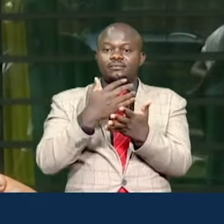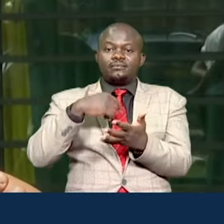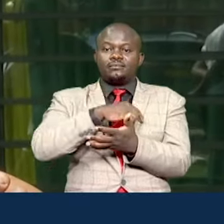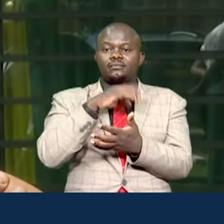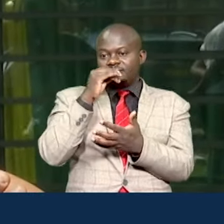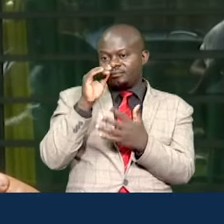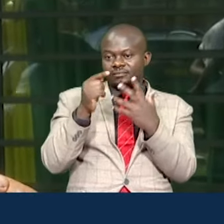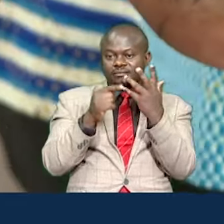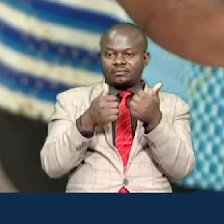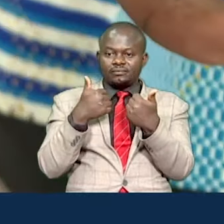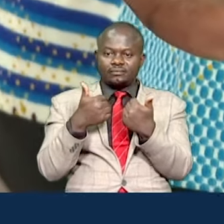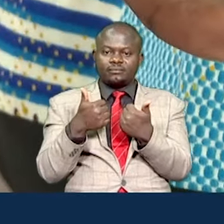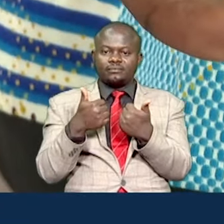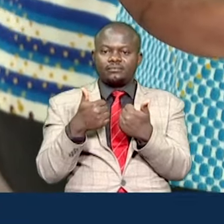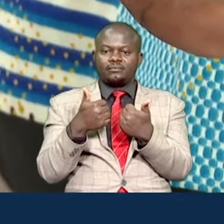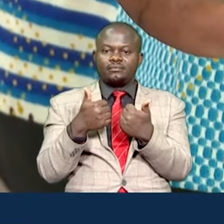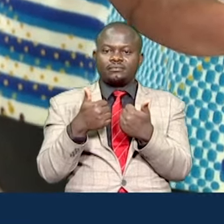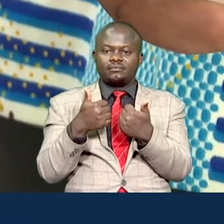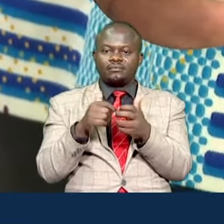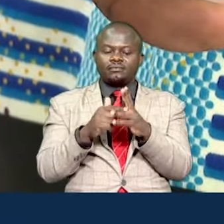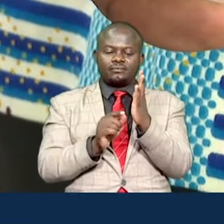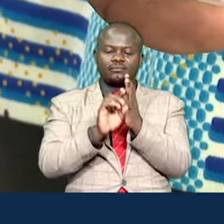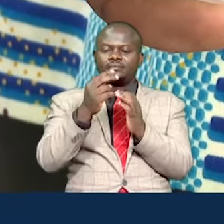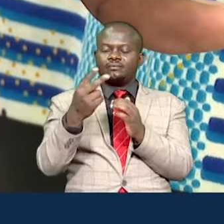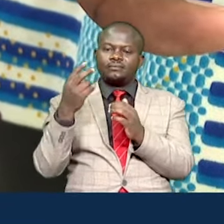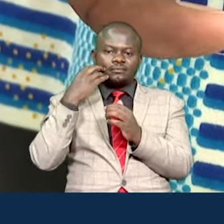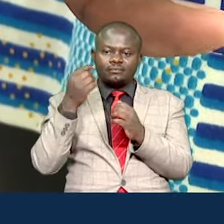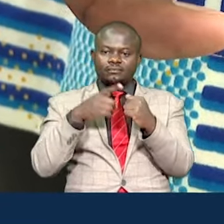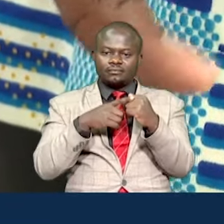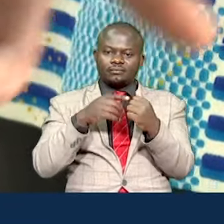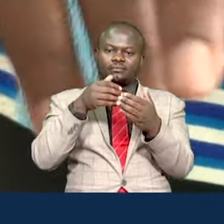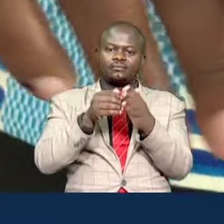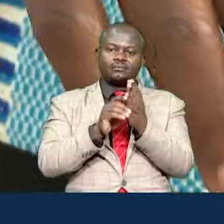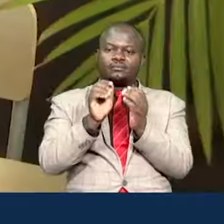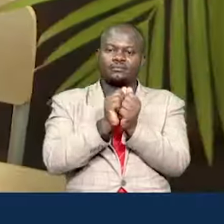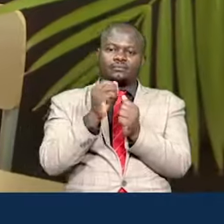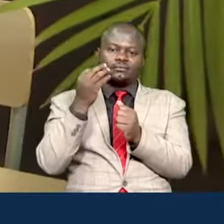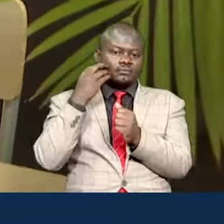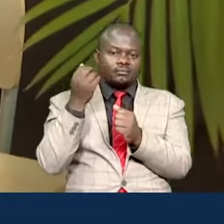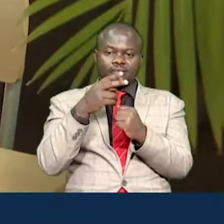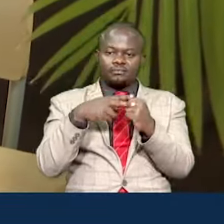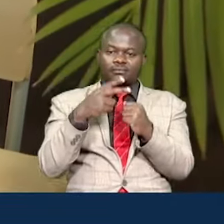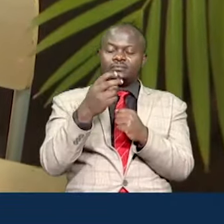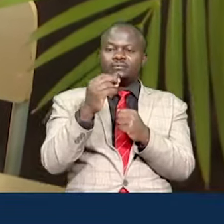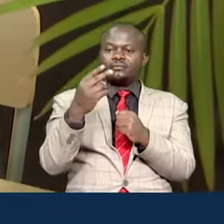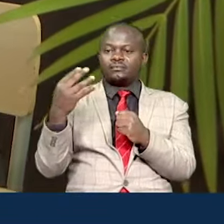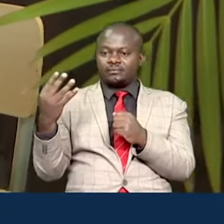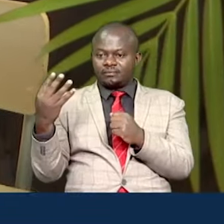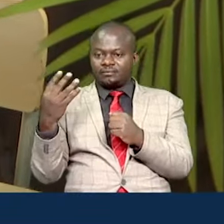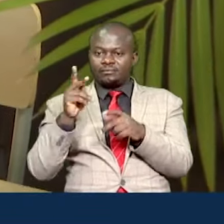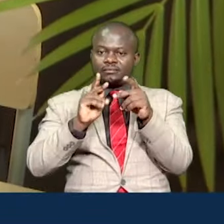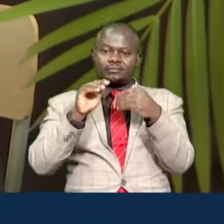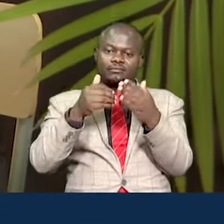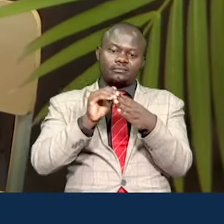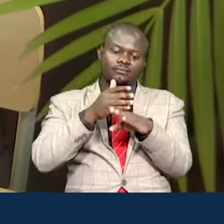rwose ibintu bimeze neza. Guhera tariki 22 Kamena kugeza ku ya 13 Nyakanga 2024, aba bakandida uko